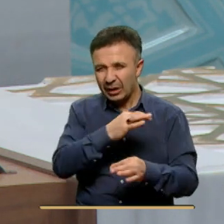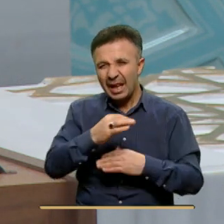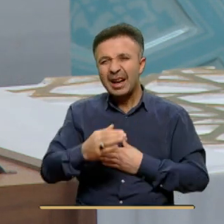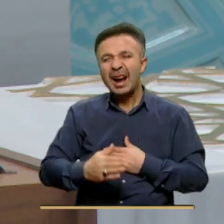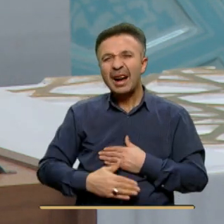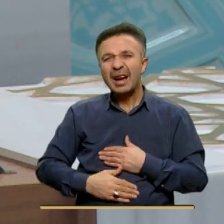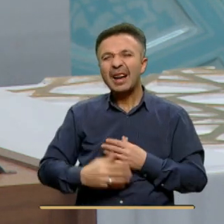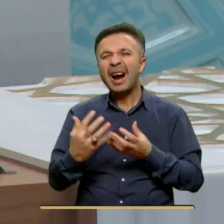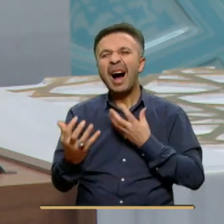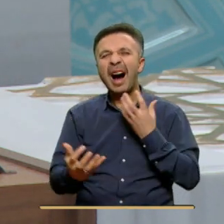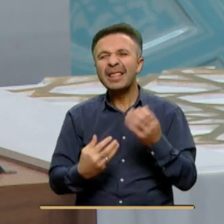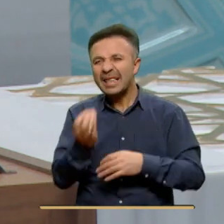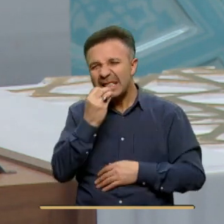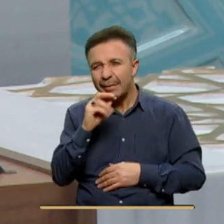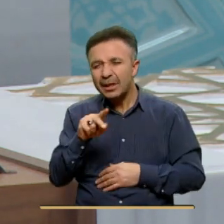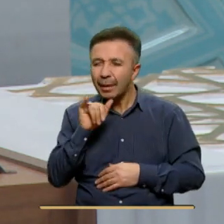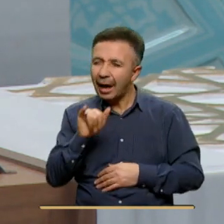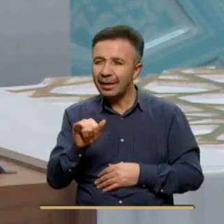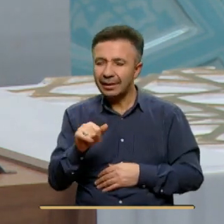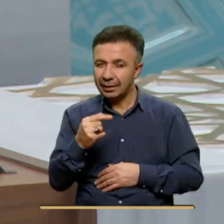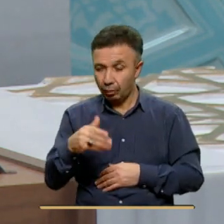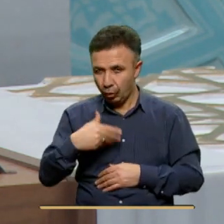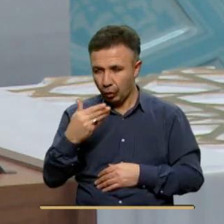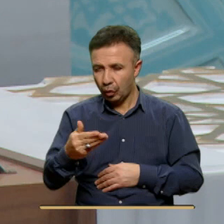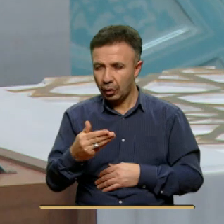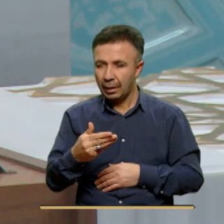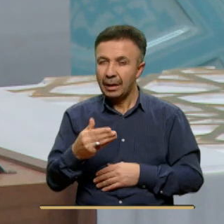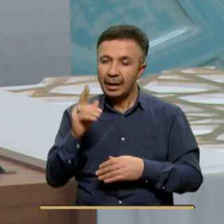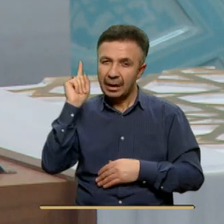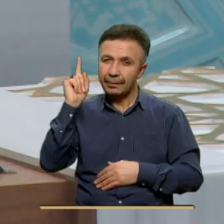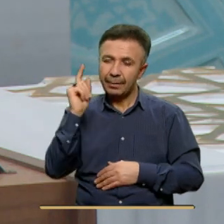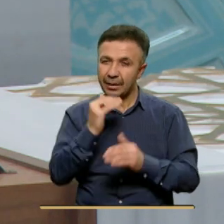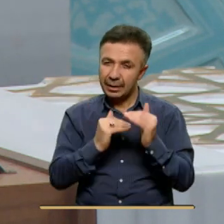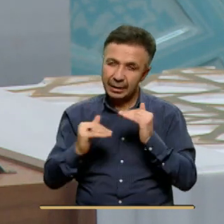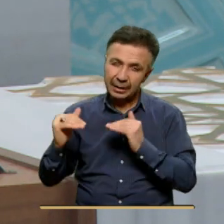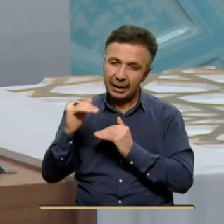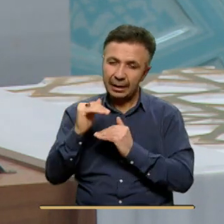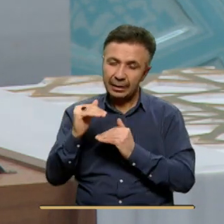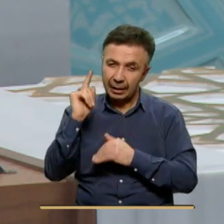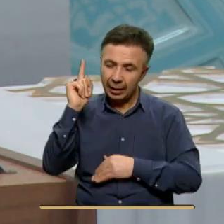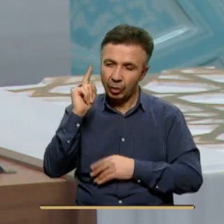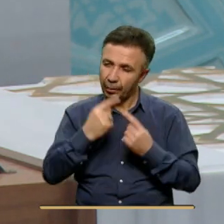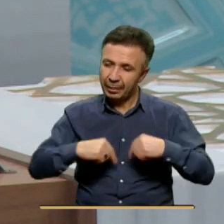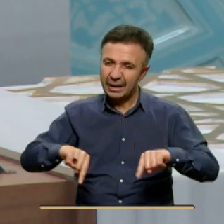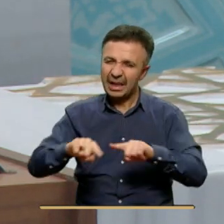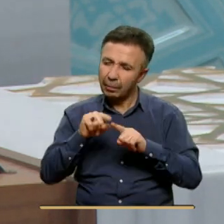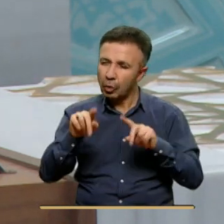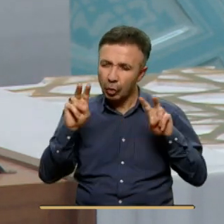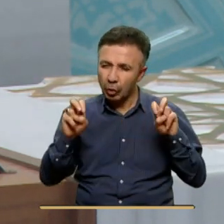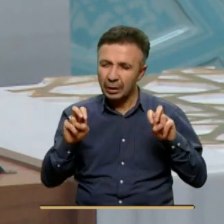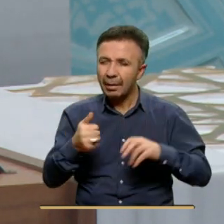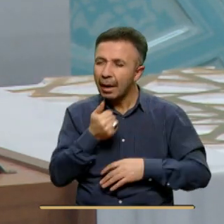olurlar buyuruyor. Rabbimiz Celle Celaluhu bizlere bu hususta da yetimleri